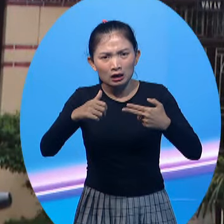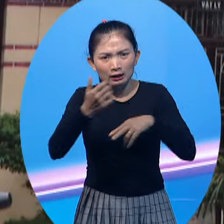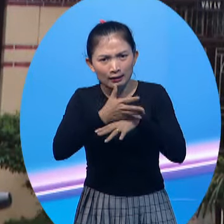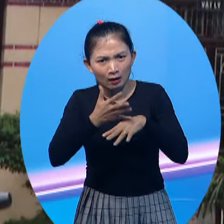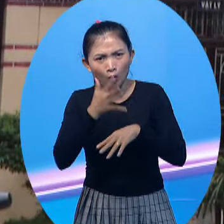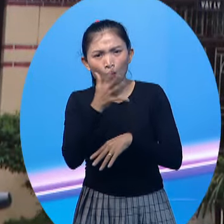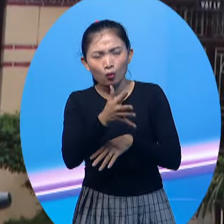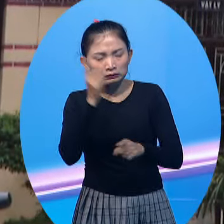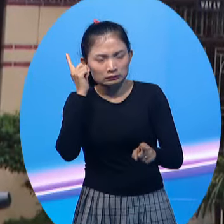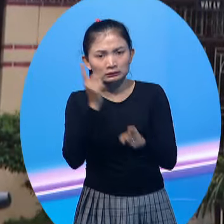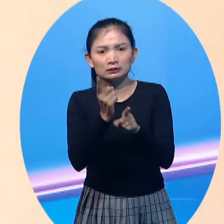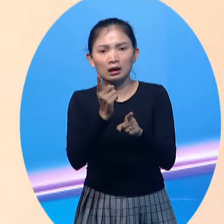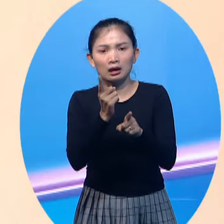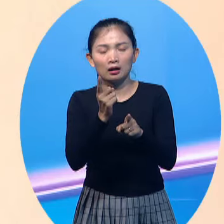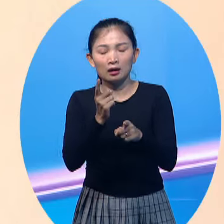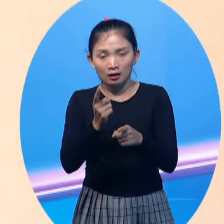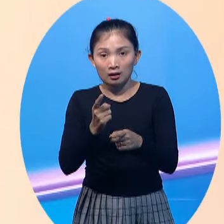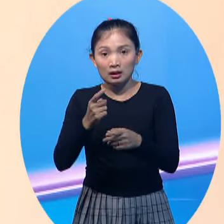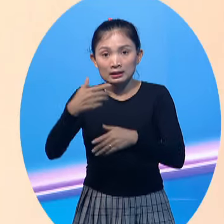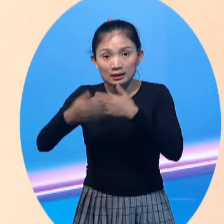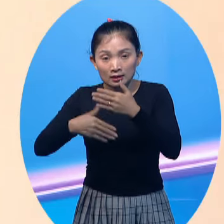giáo dục phổ thông lấy kết quả thi để xét công nhận tốt nghiệp